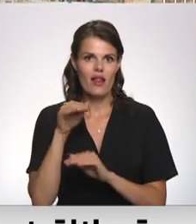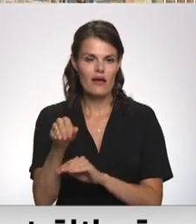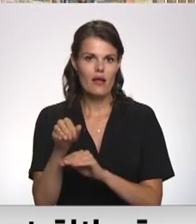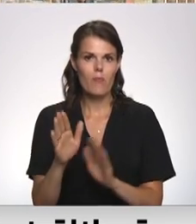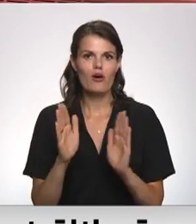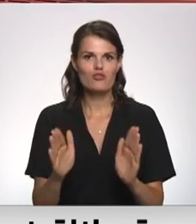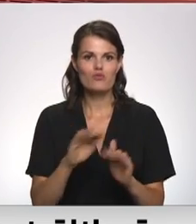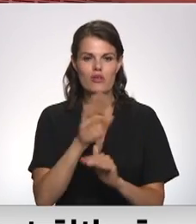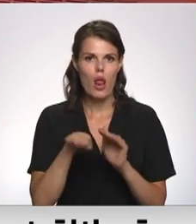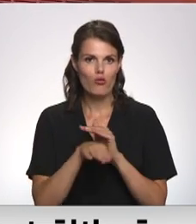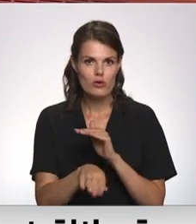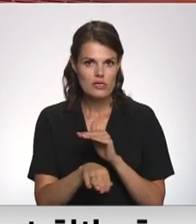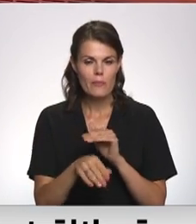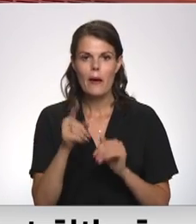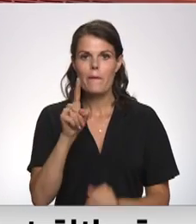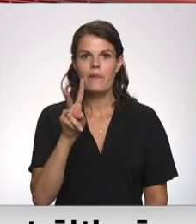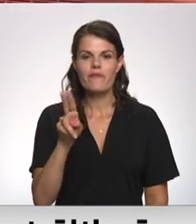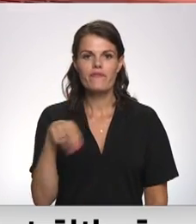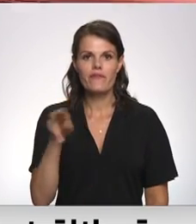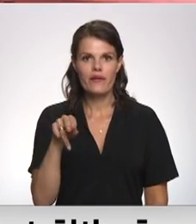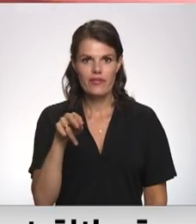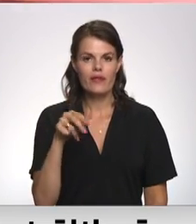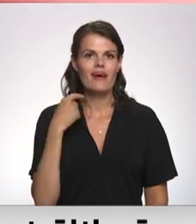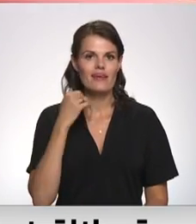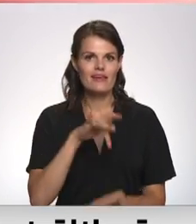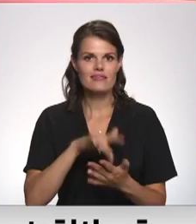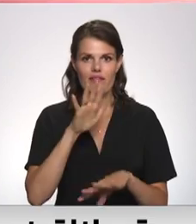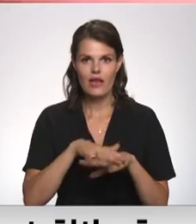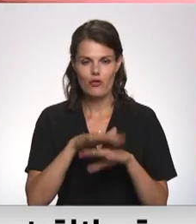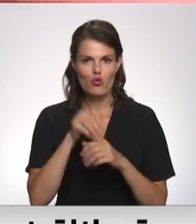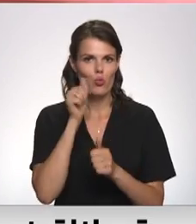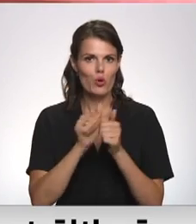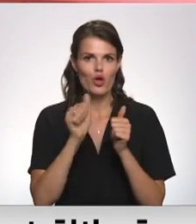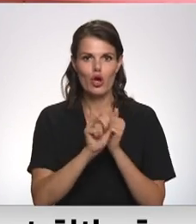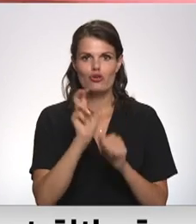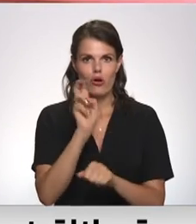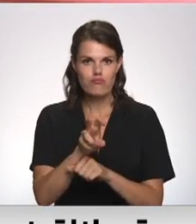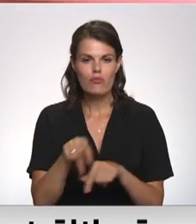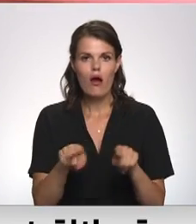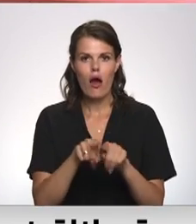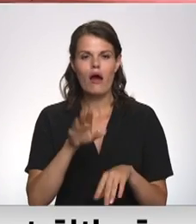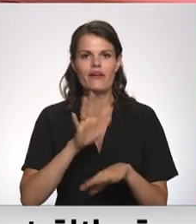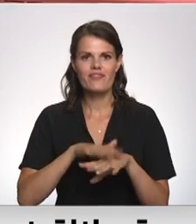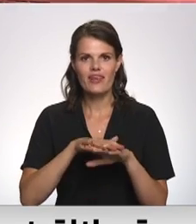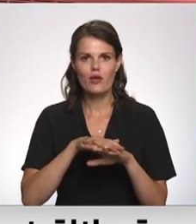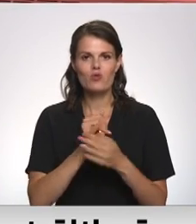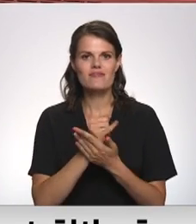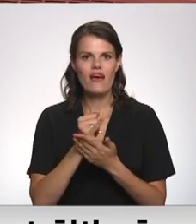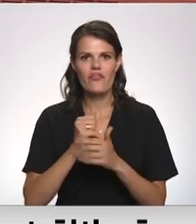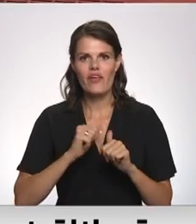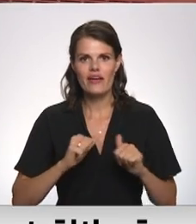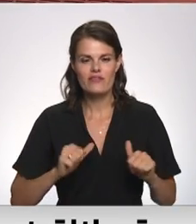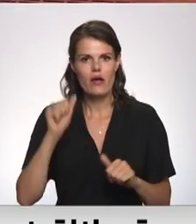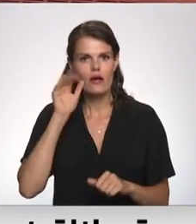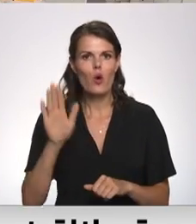uzglabāsim leduskapī. Pārtikas un veterinārā dienesta inspektori Rīgas centrāla tirgu esot bieži viesi. Arī tirgus sanitārais dienests katru dienu veic